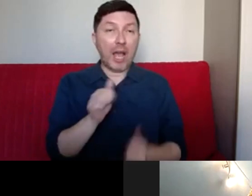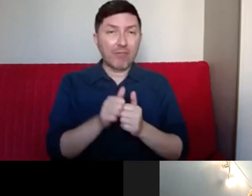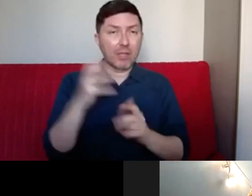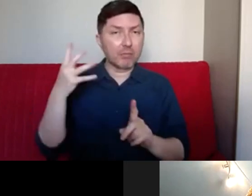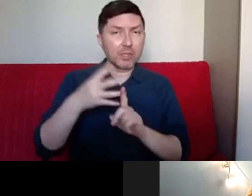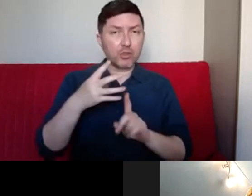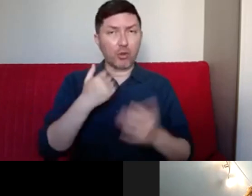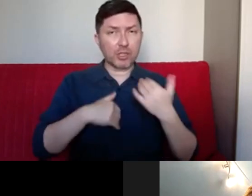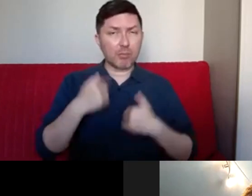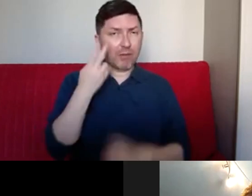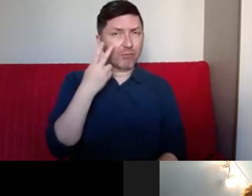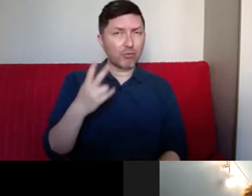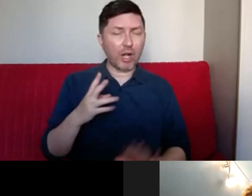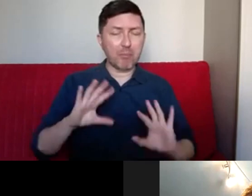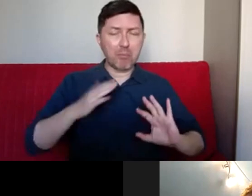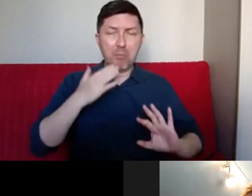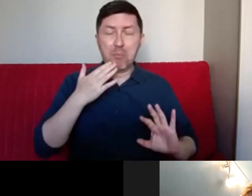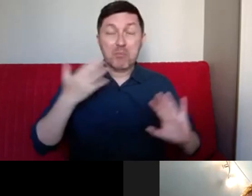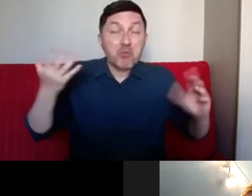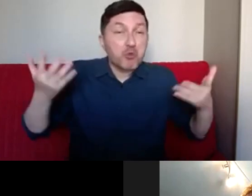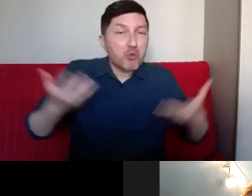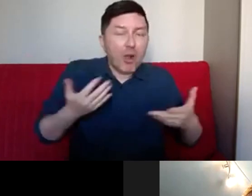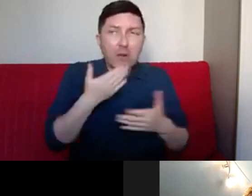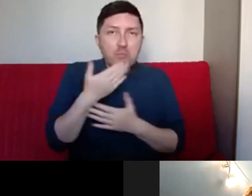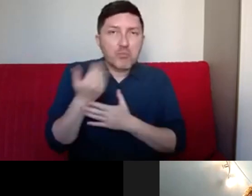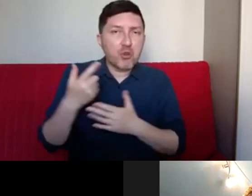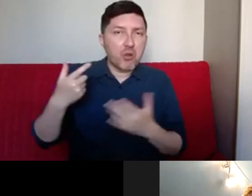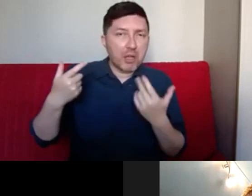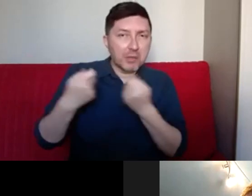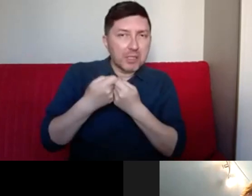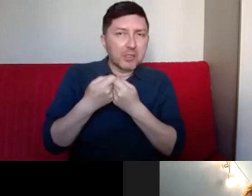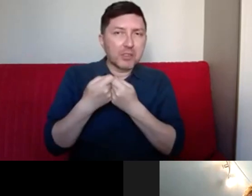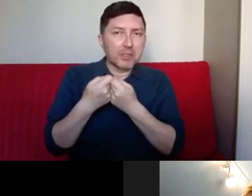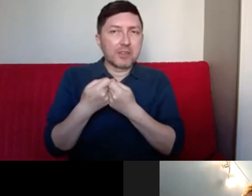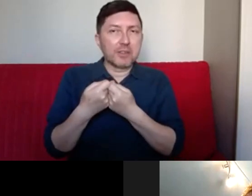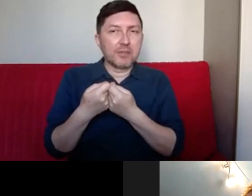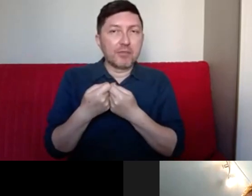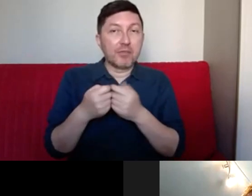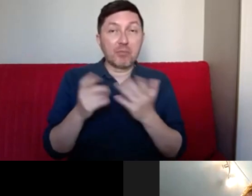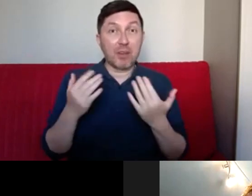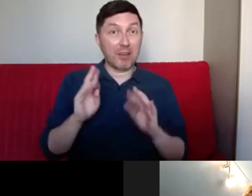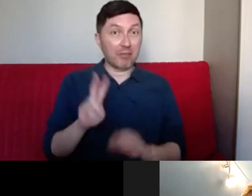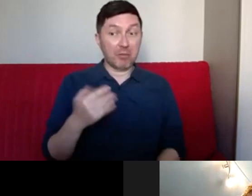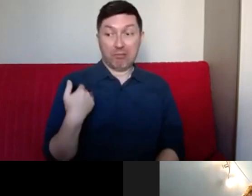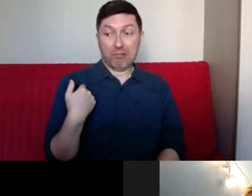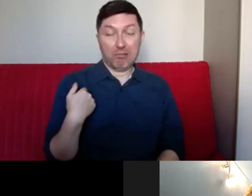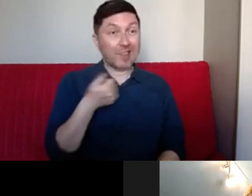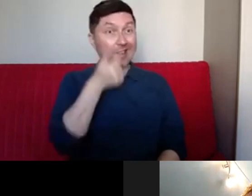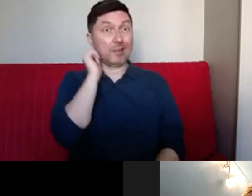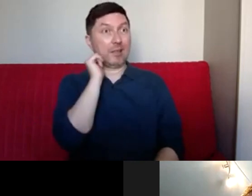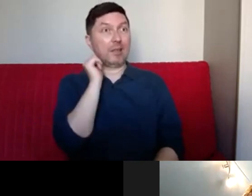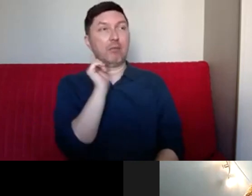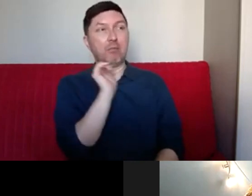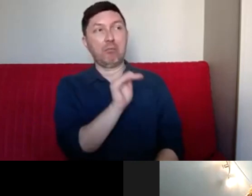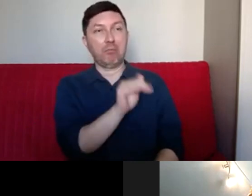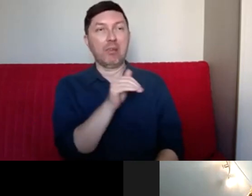pour pouvoir gérer ça. Mais pour tout vous dire, l'appel date d'hier. C'est vraiment, je l'ai eu hier parce qu'ils ont fait une communication